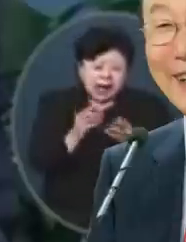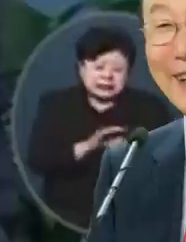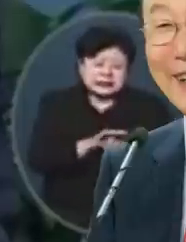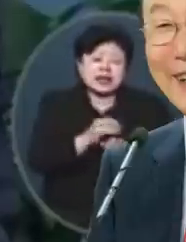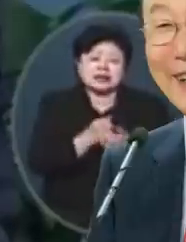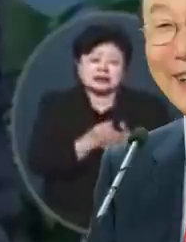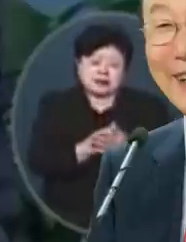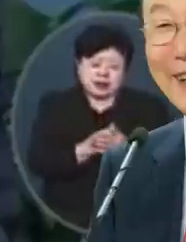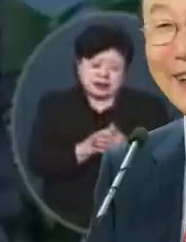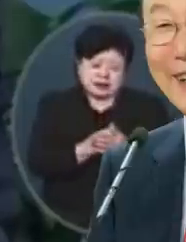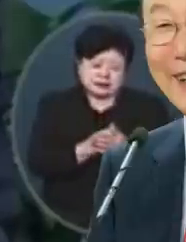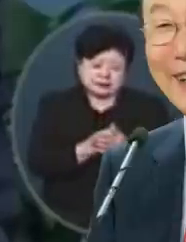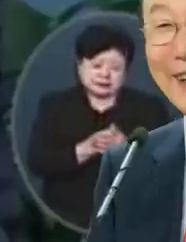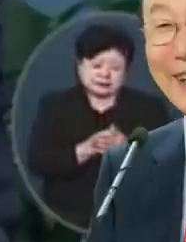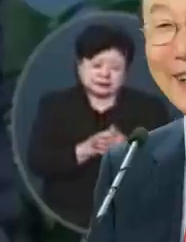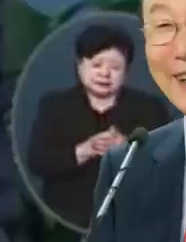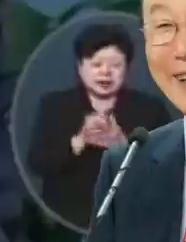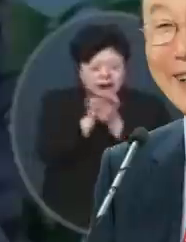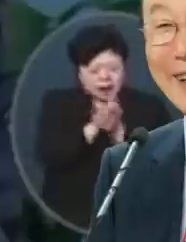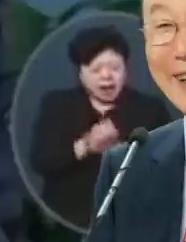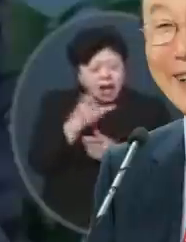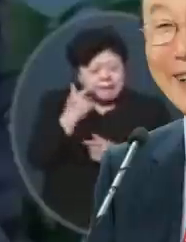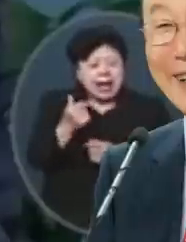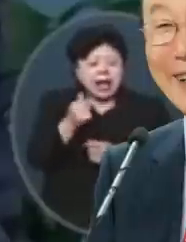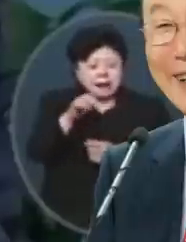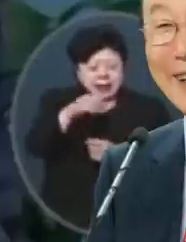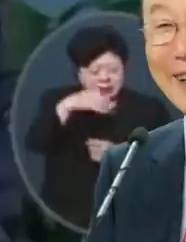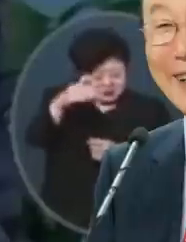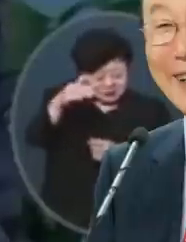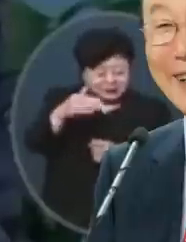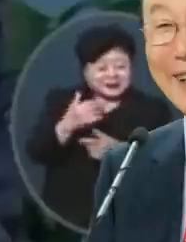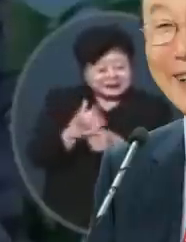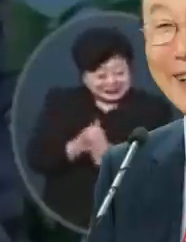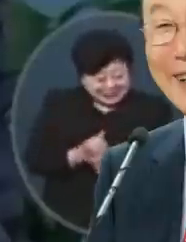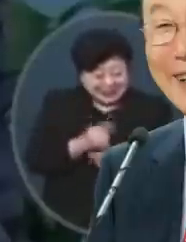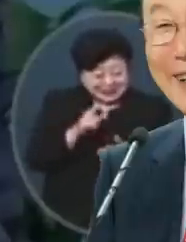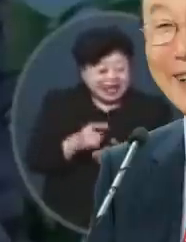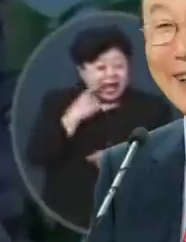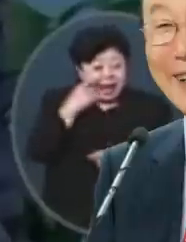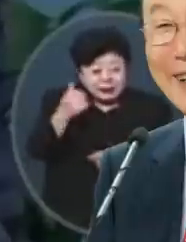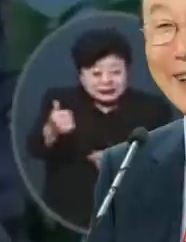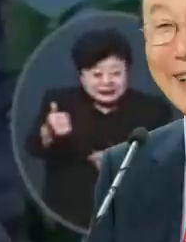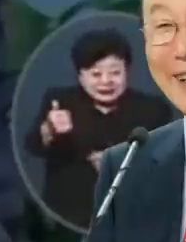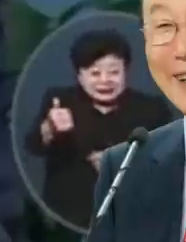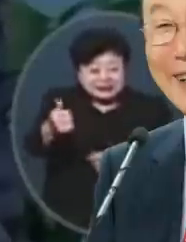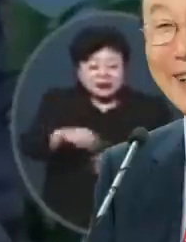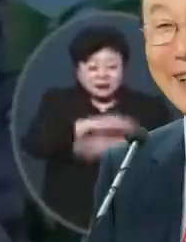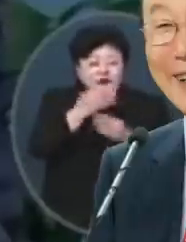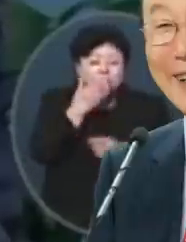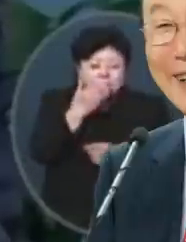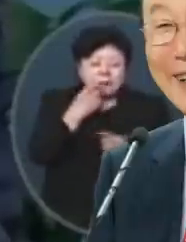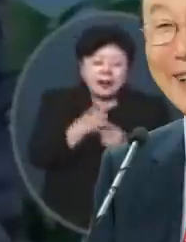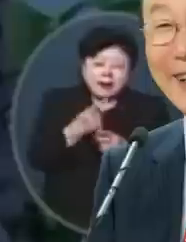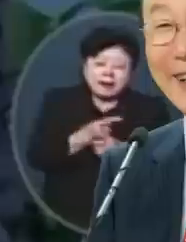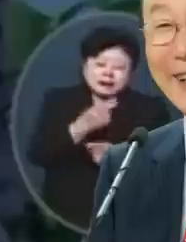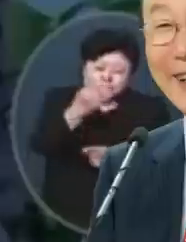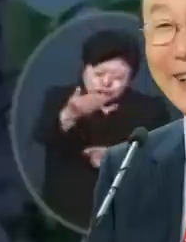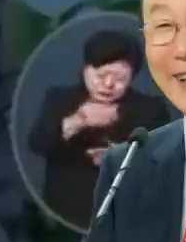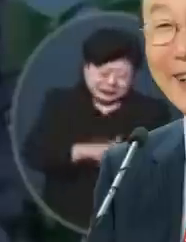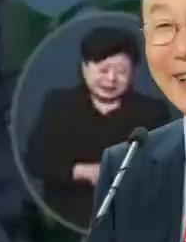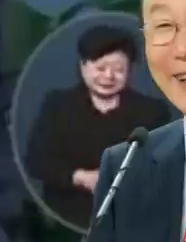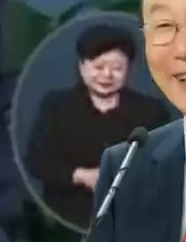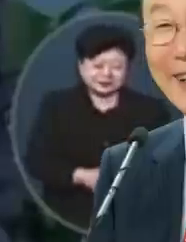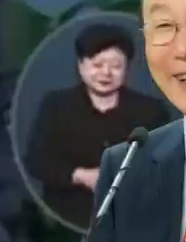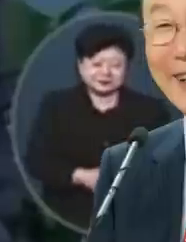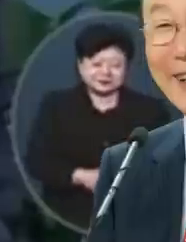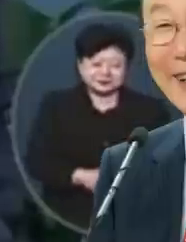때문에 여러분이 다정하게 아버지 앞에 나가서 의지할 때 아버지는 불가능을 가능케 하는 능력을 베풀어